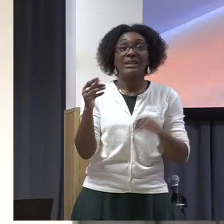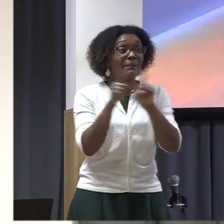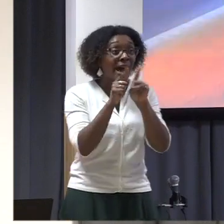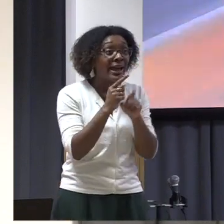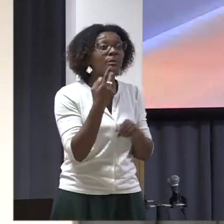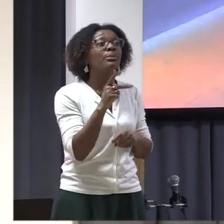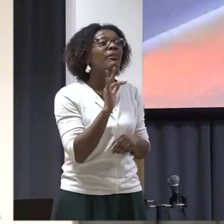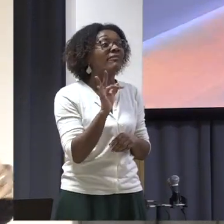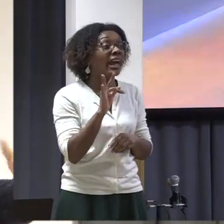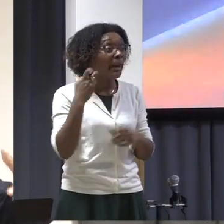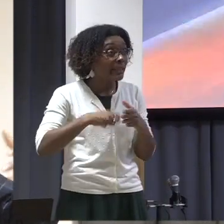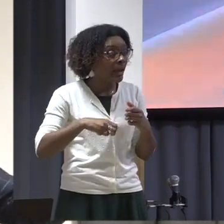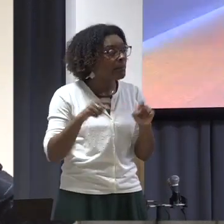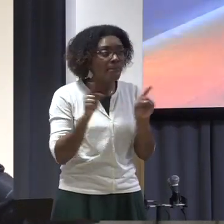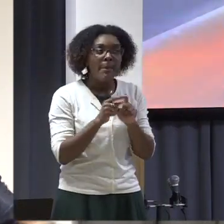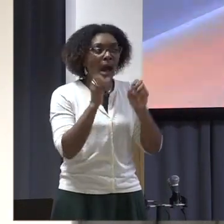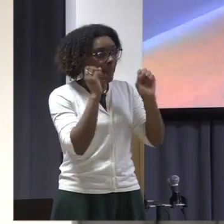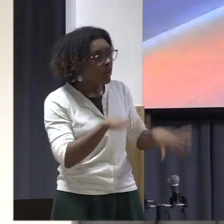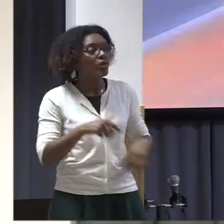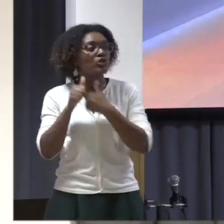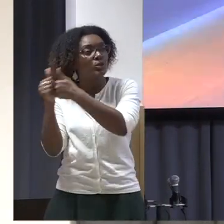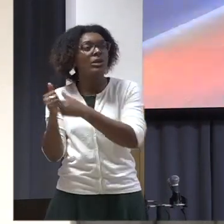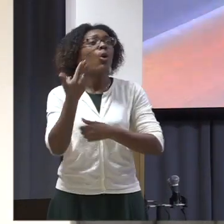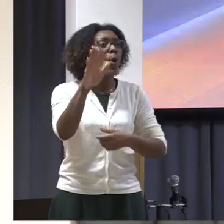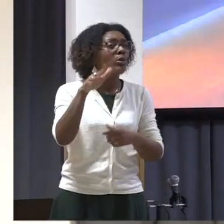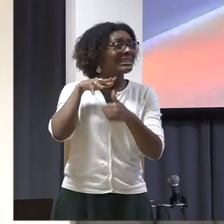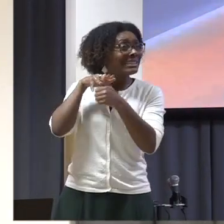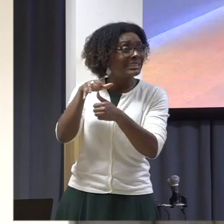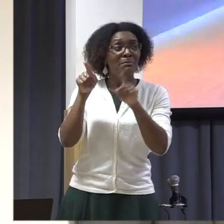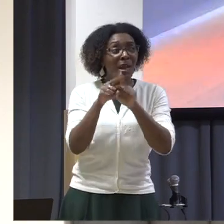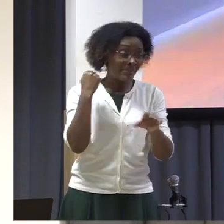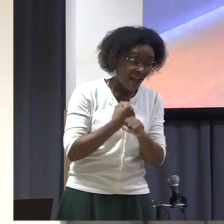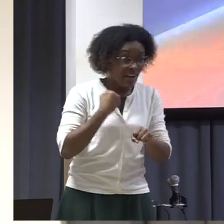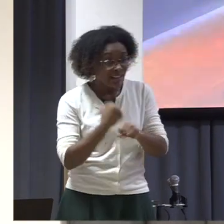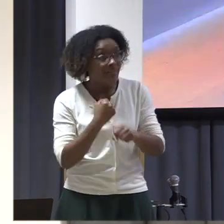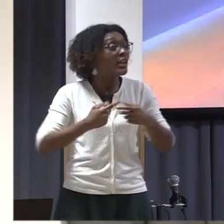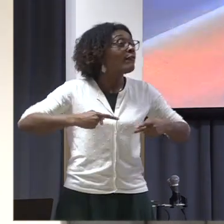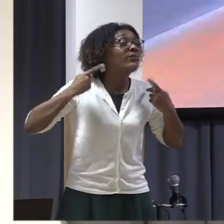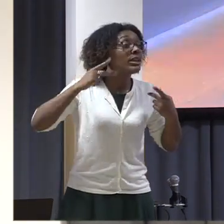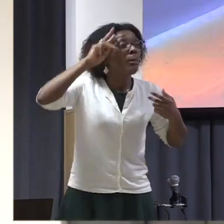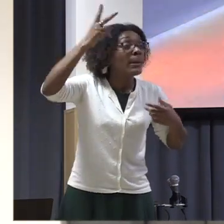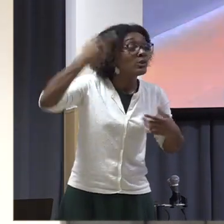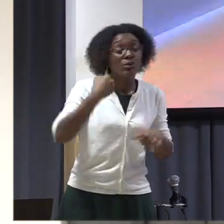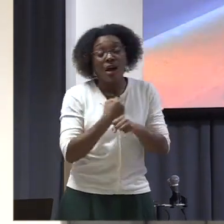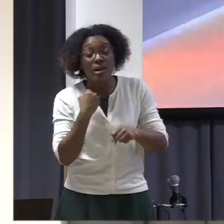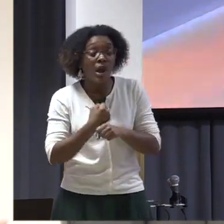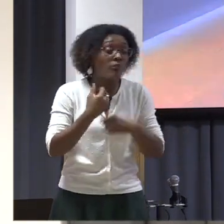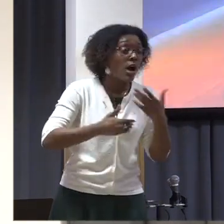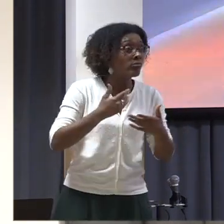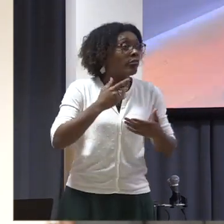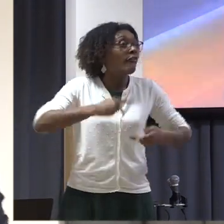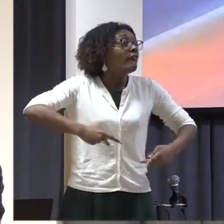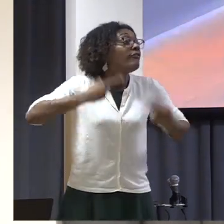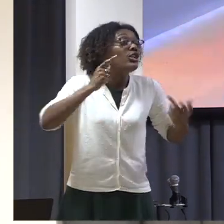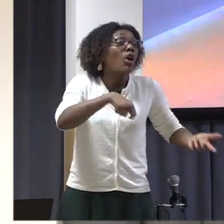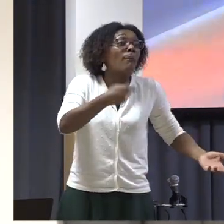frère est l'année des mêmes des biens d'autres disciples il était en train de vivre des temps tout simplement ordinaire